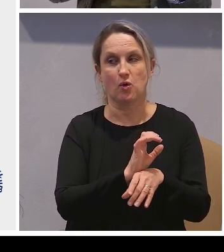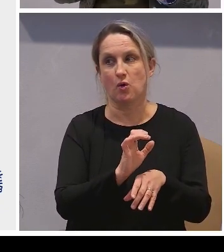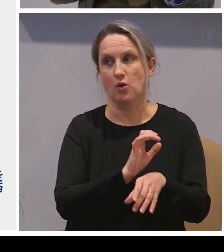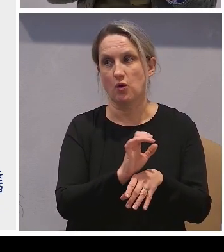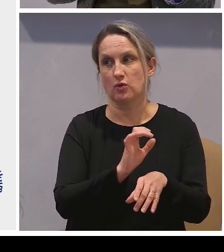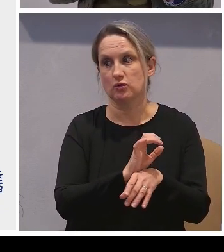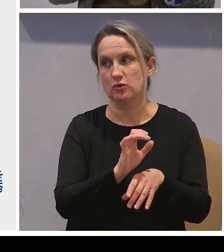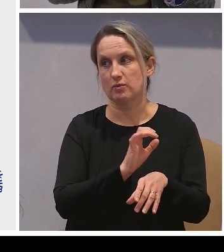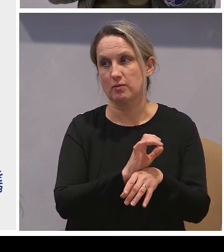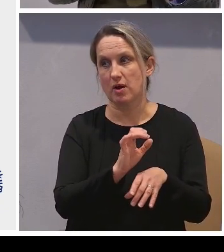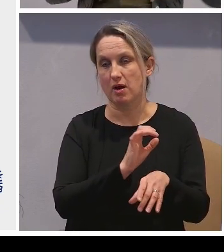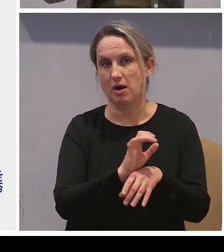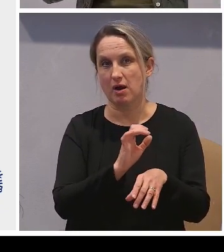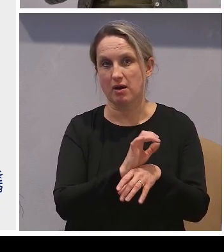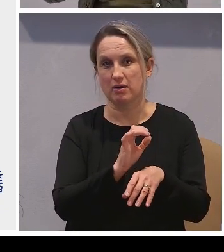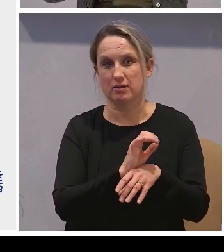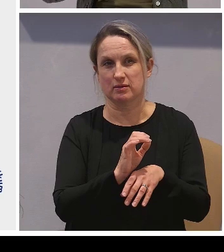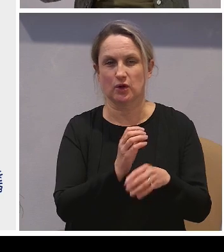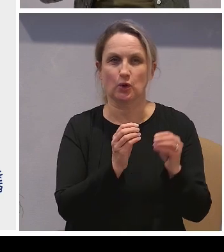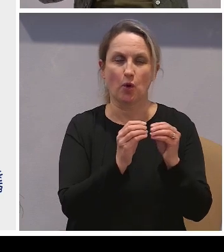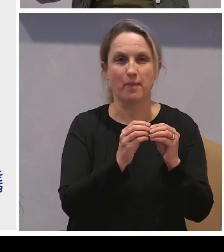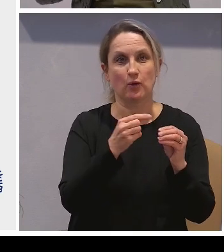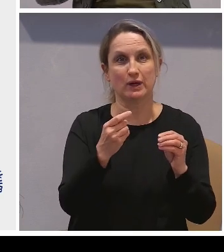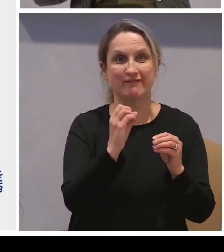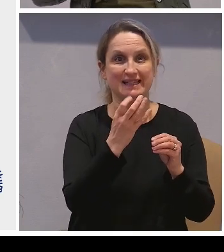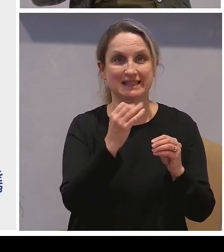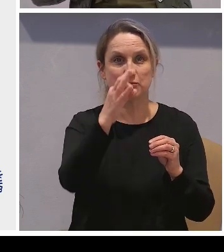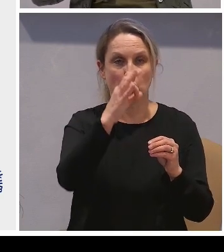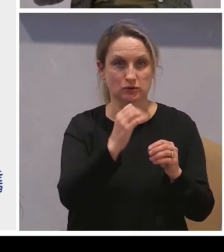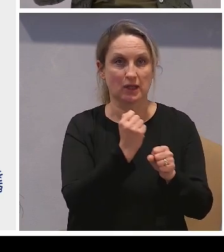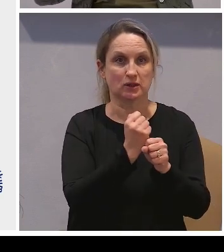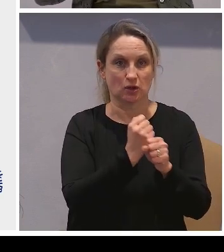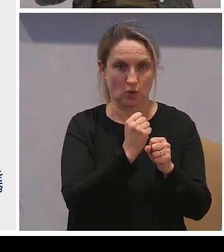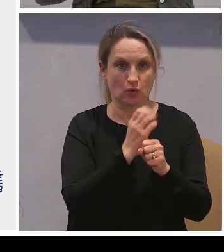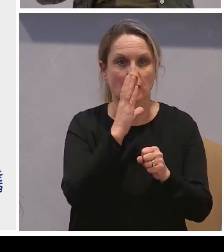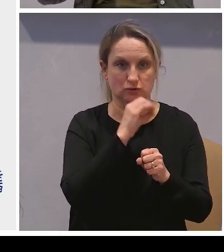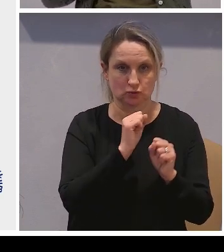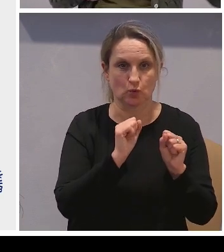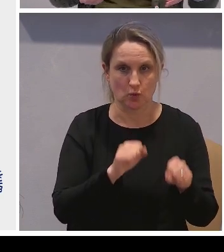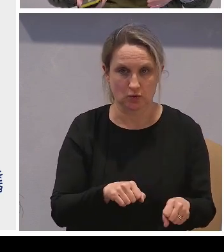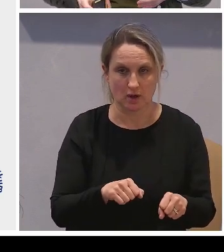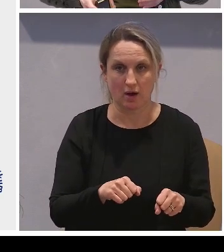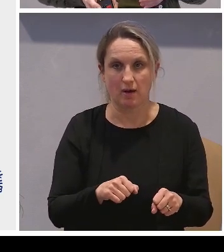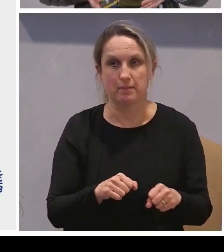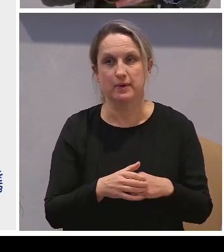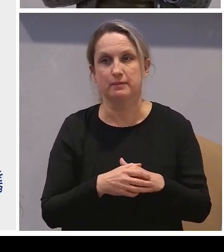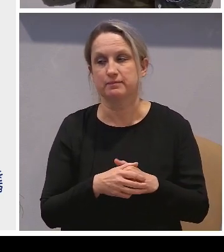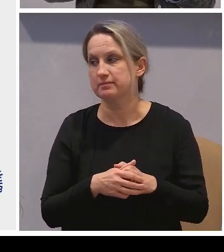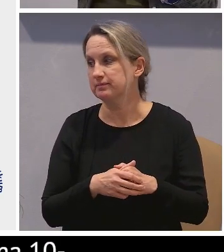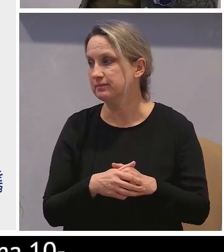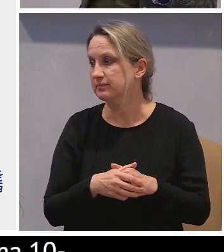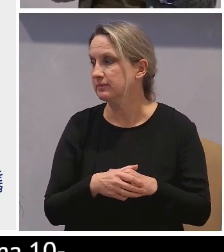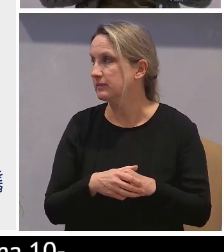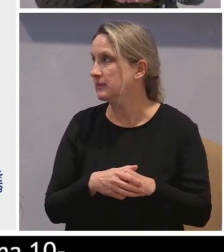10–15% ulatuses funktsionaalne. whose product is functional only to the extent of 10–15% of